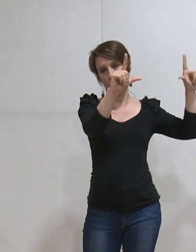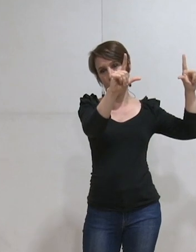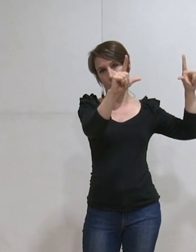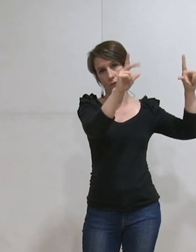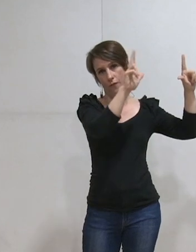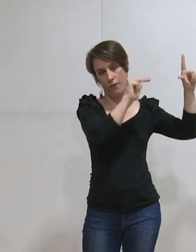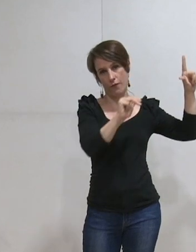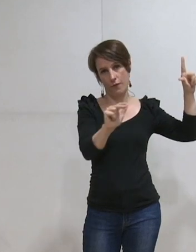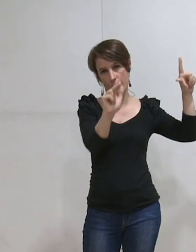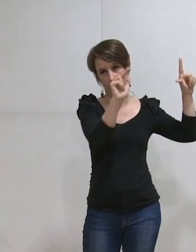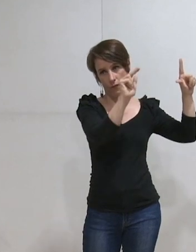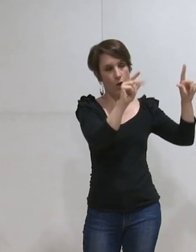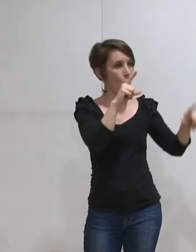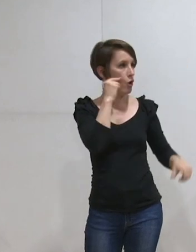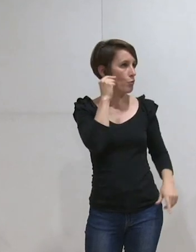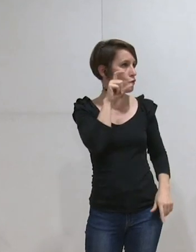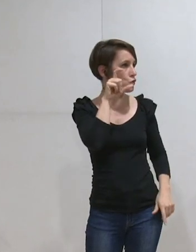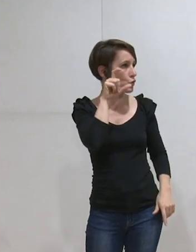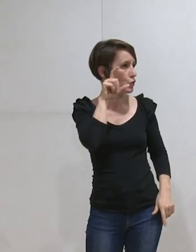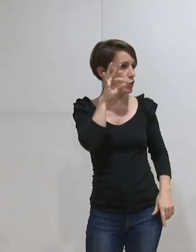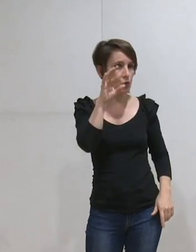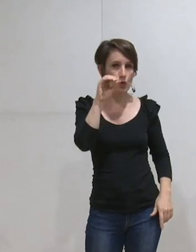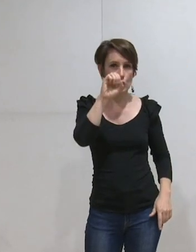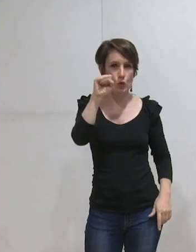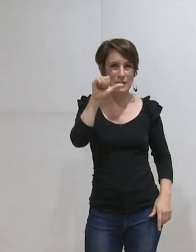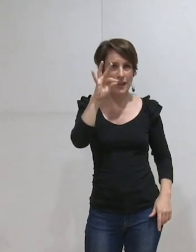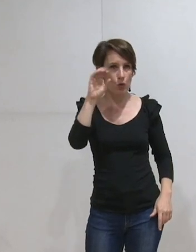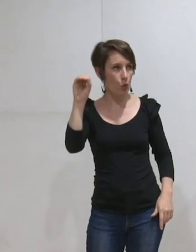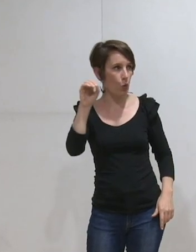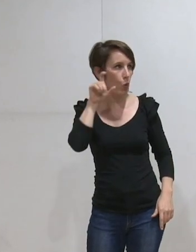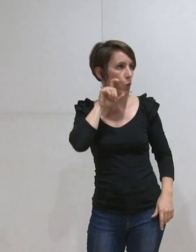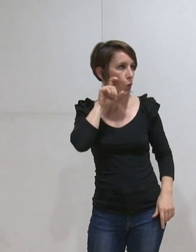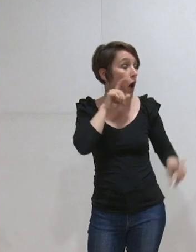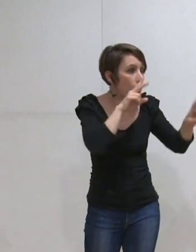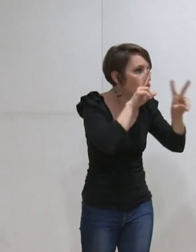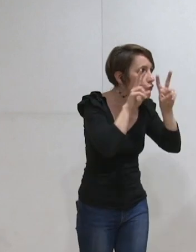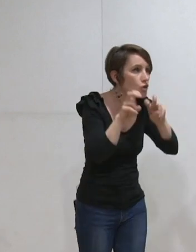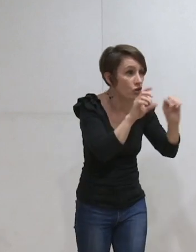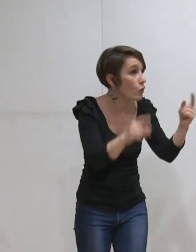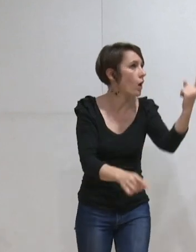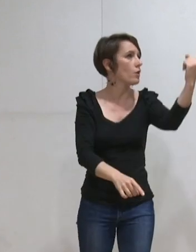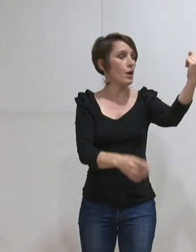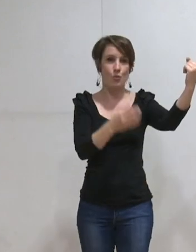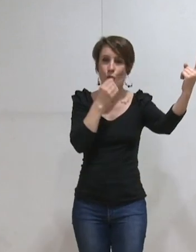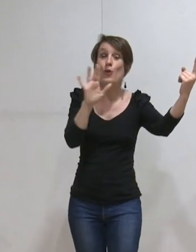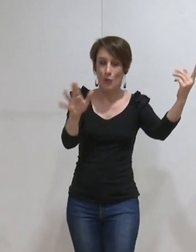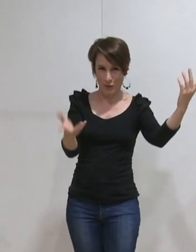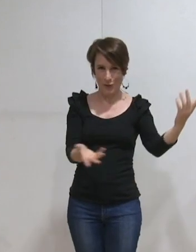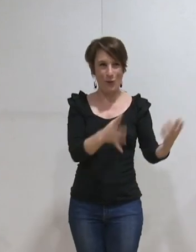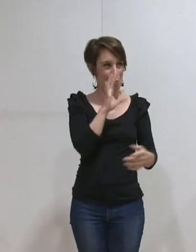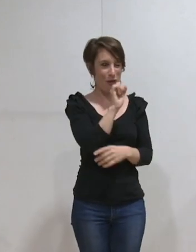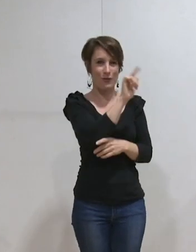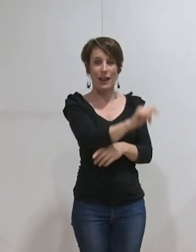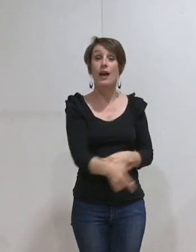œuvre monsieur Tosato voilà je vous cherchais du regard et je vais suspendre donc la séance du conseil municipal